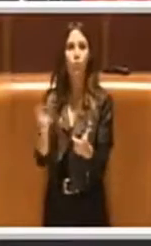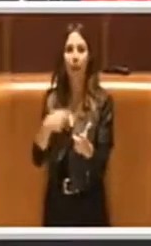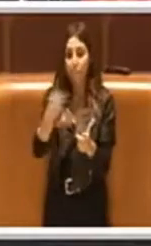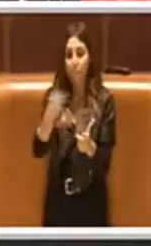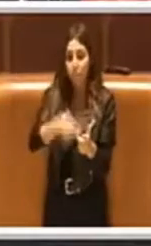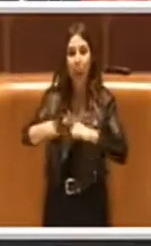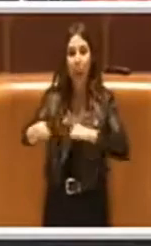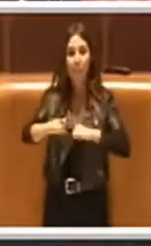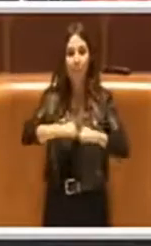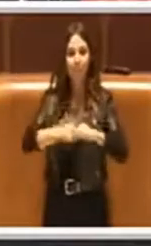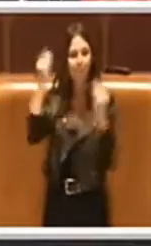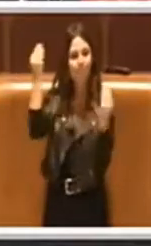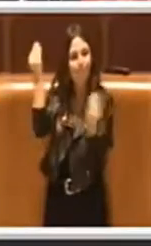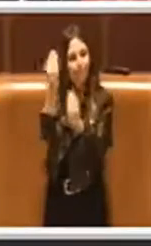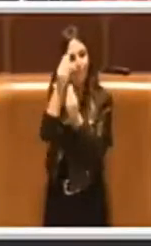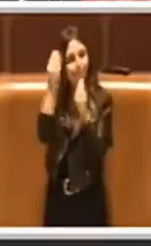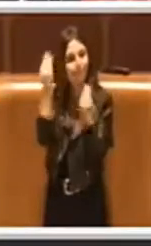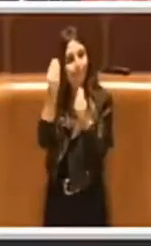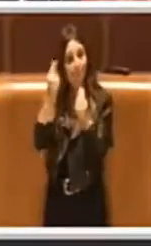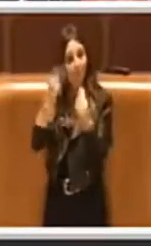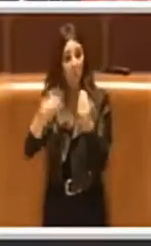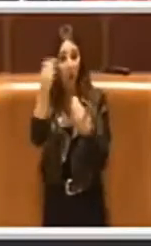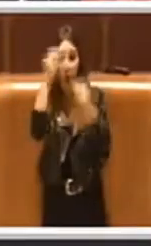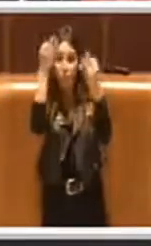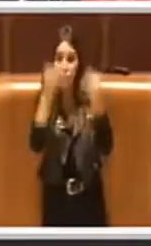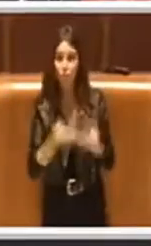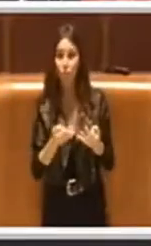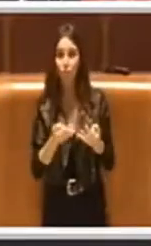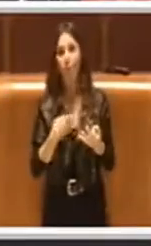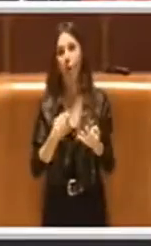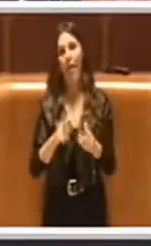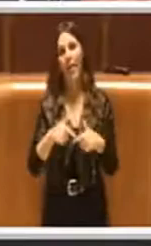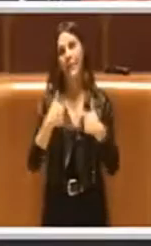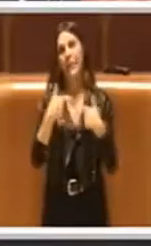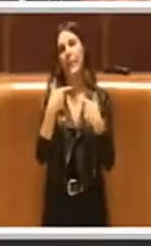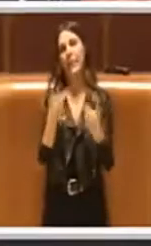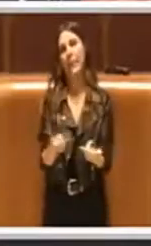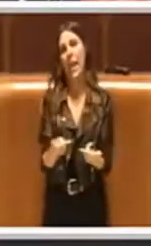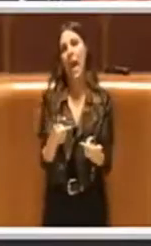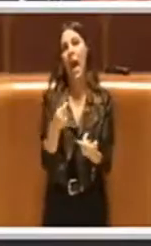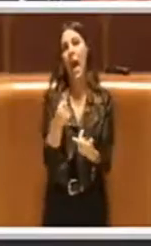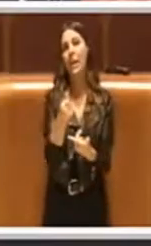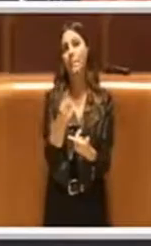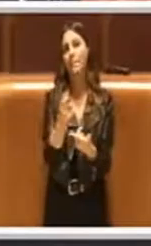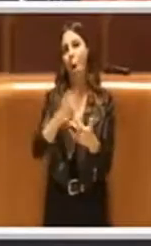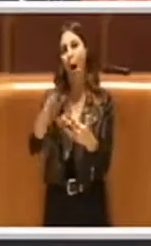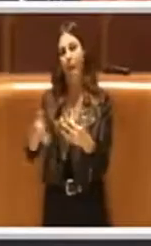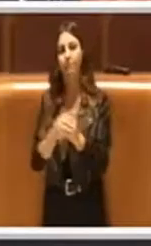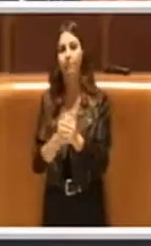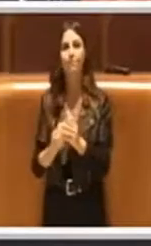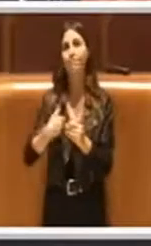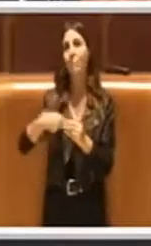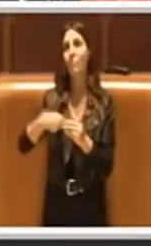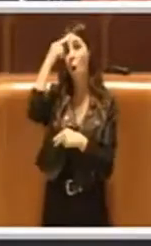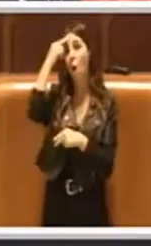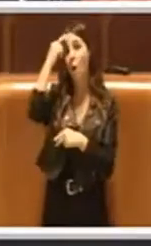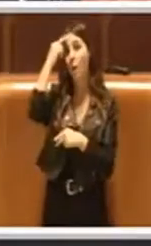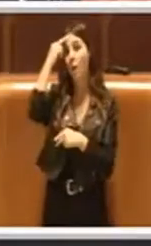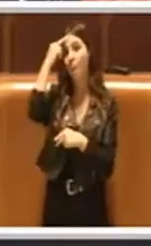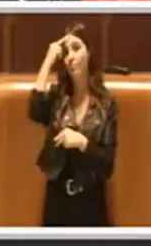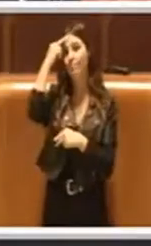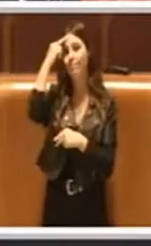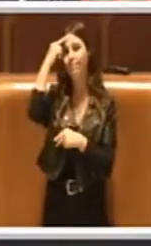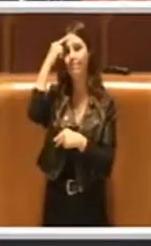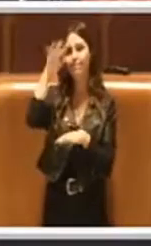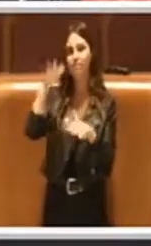pensato giustamente di rimborsare a ma per questi vado a memoria non poco